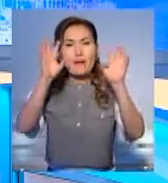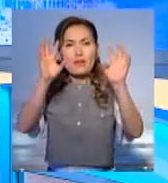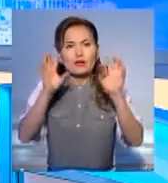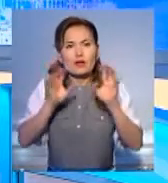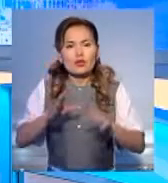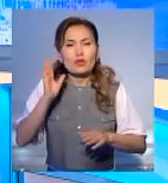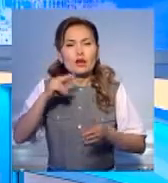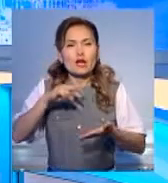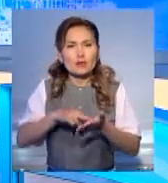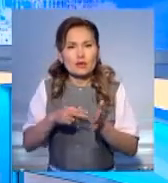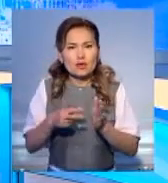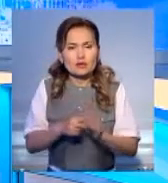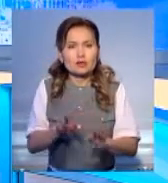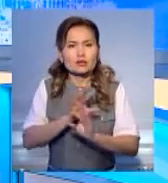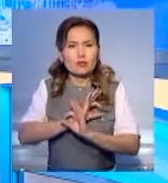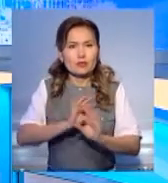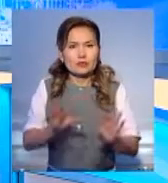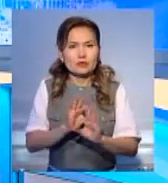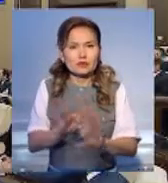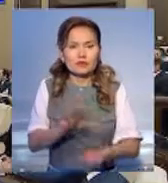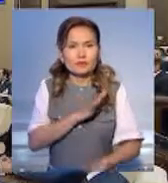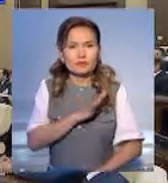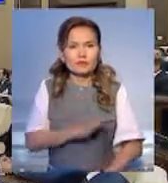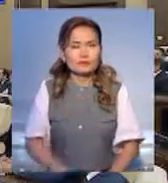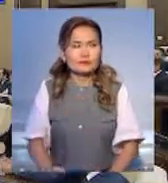заңдар мен болашақ жоспарлар пысықталды.